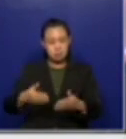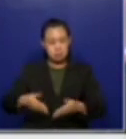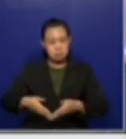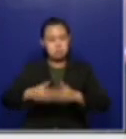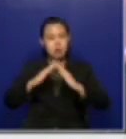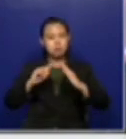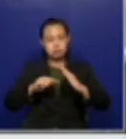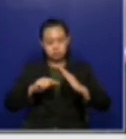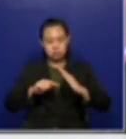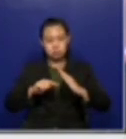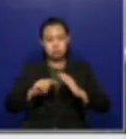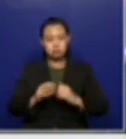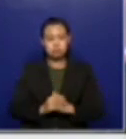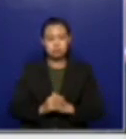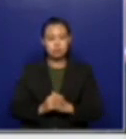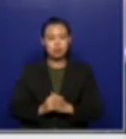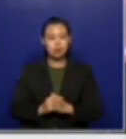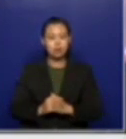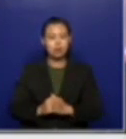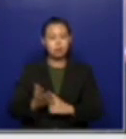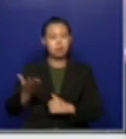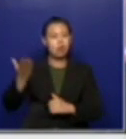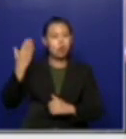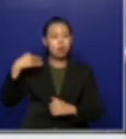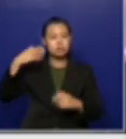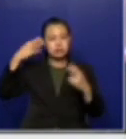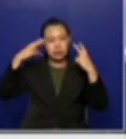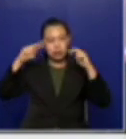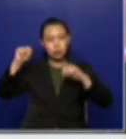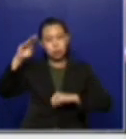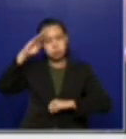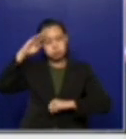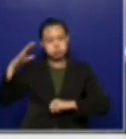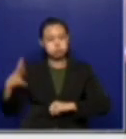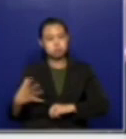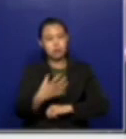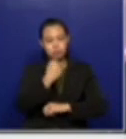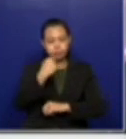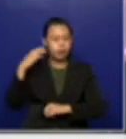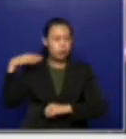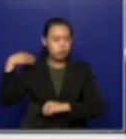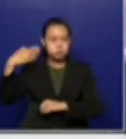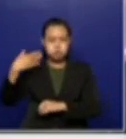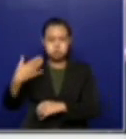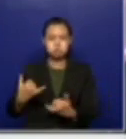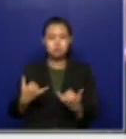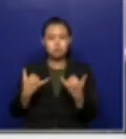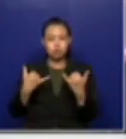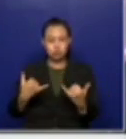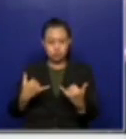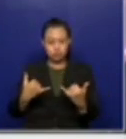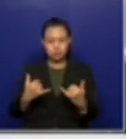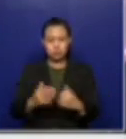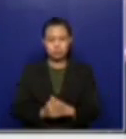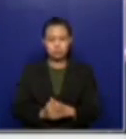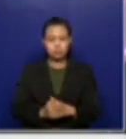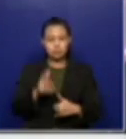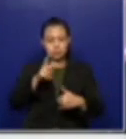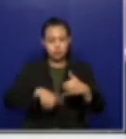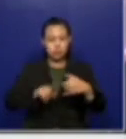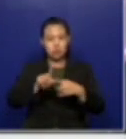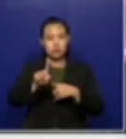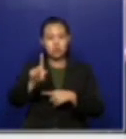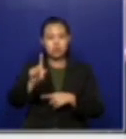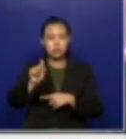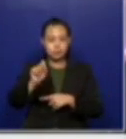ปลงการปกครองมาถึงวันนี้มีนายกรัฐมนตรีคนที่29